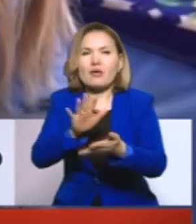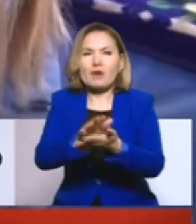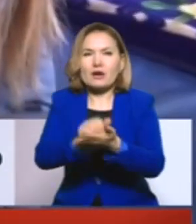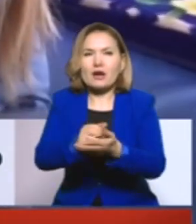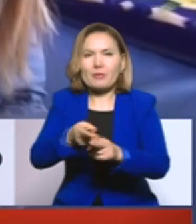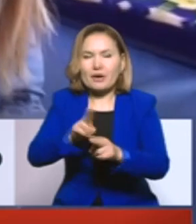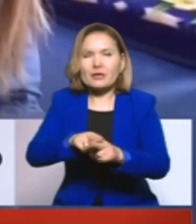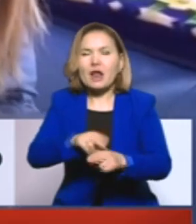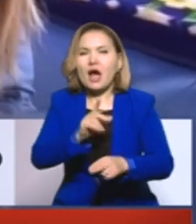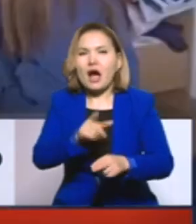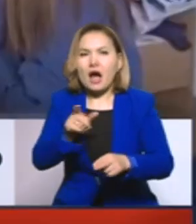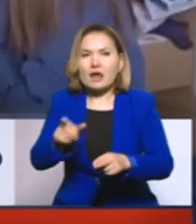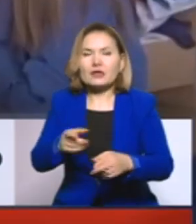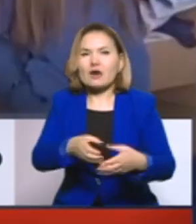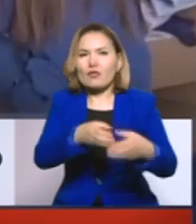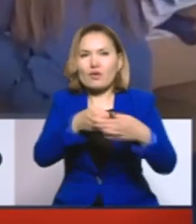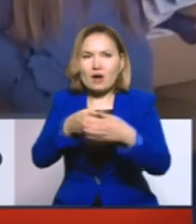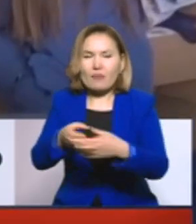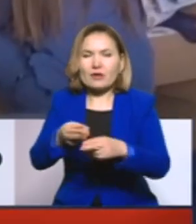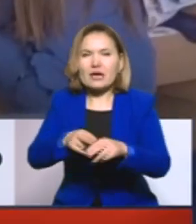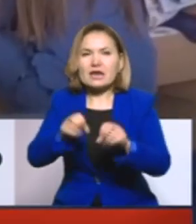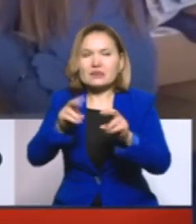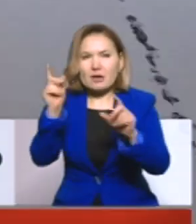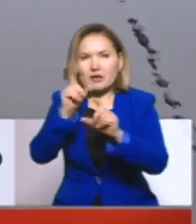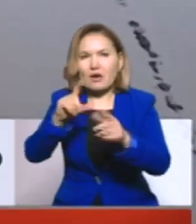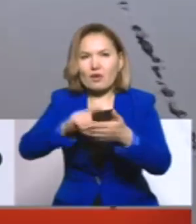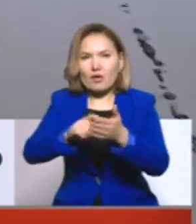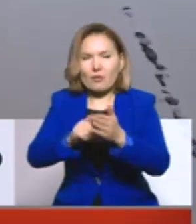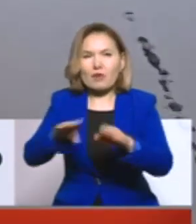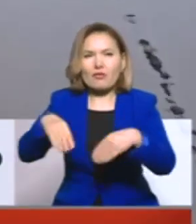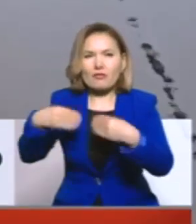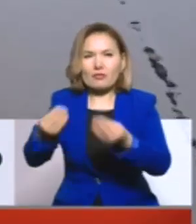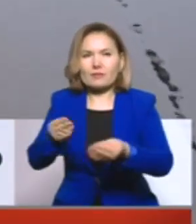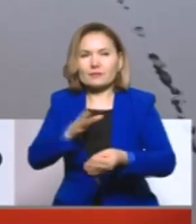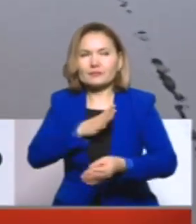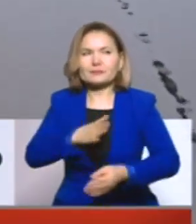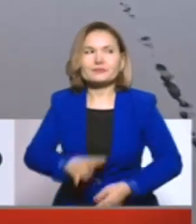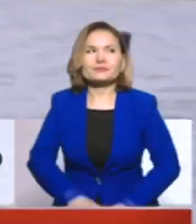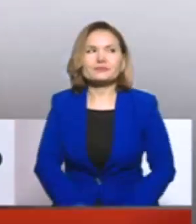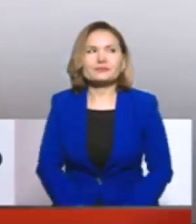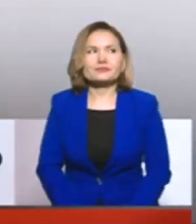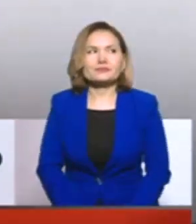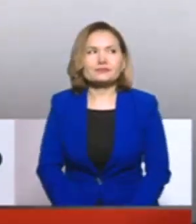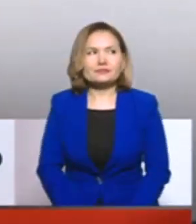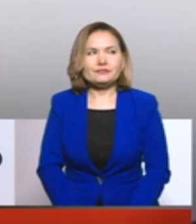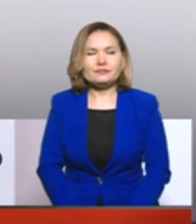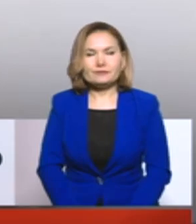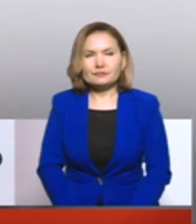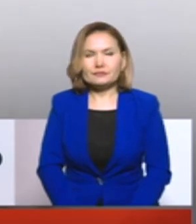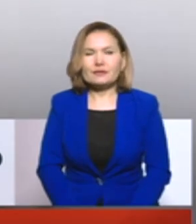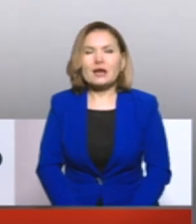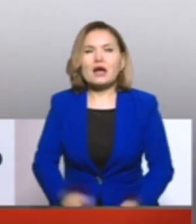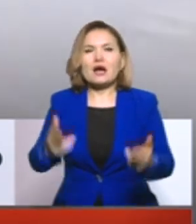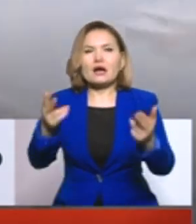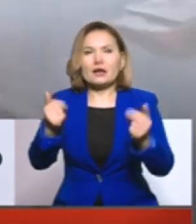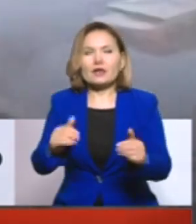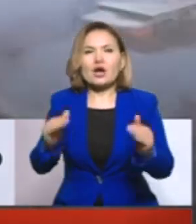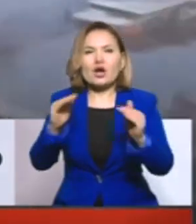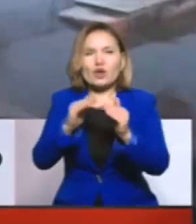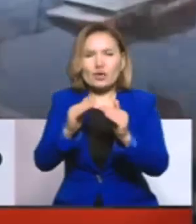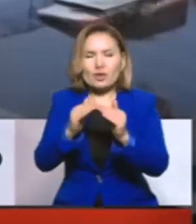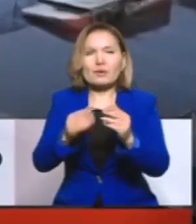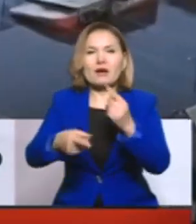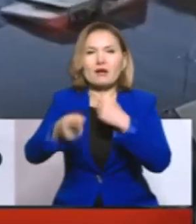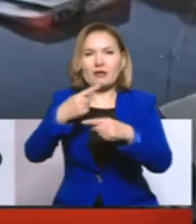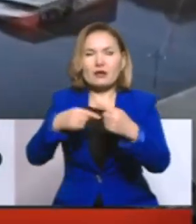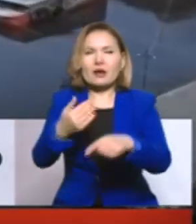Сондықтан мұнда тұрғындар үшін уақытша орналастыру орталықтары ашылып жатыр. Думайте, конечно, хотя. Әрине, үйімізге қайтқымыз